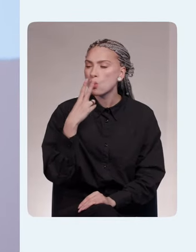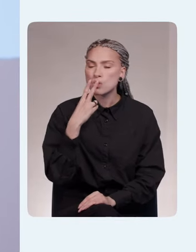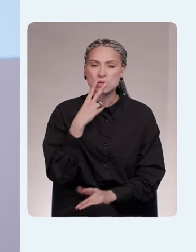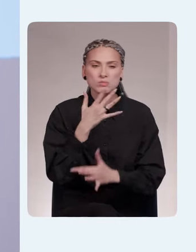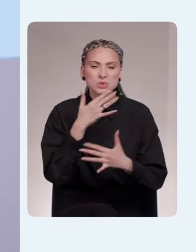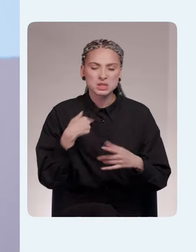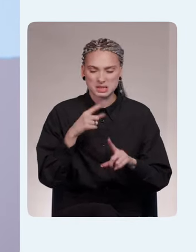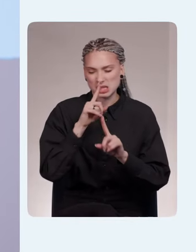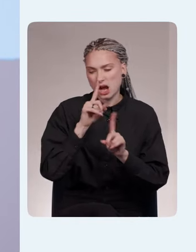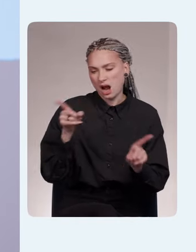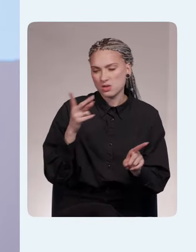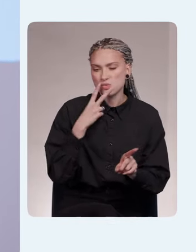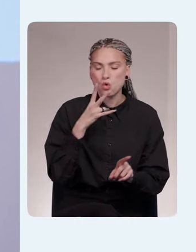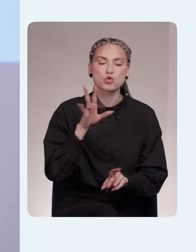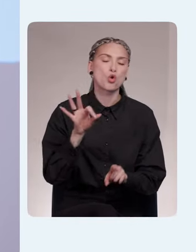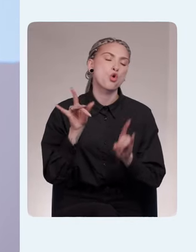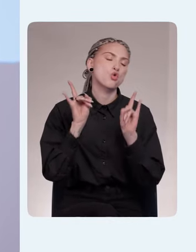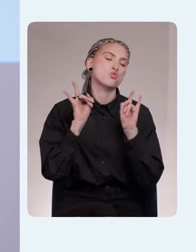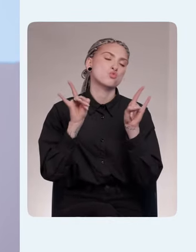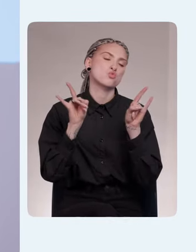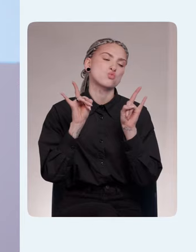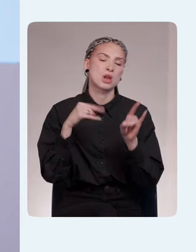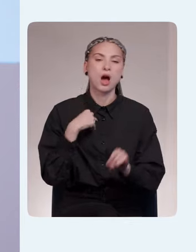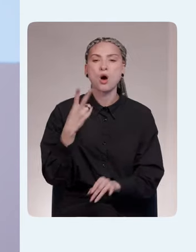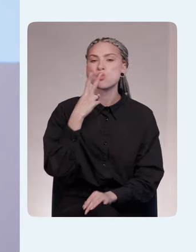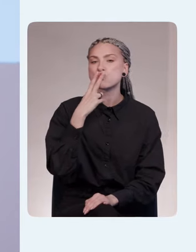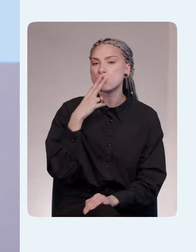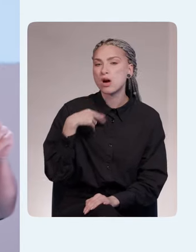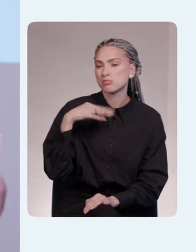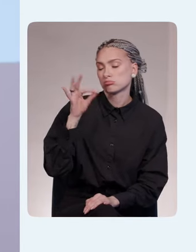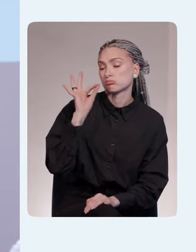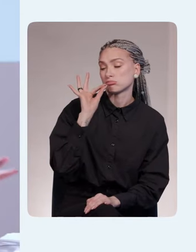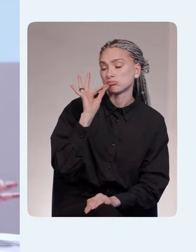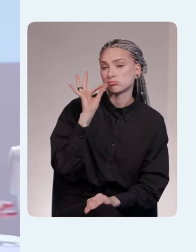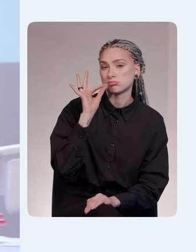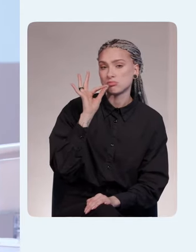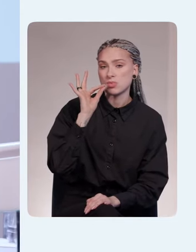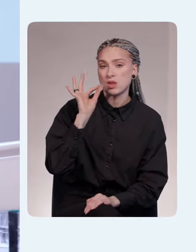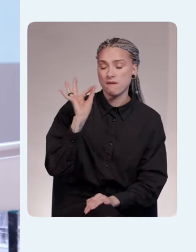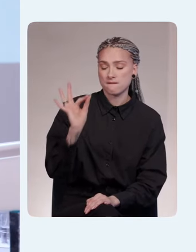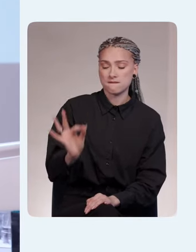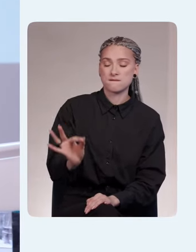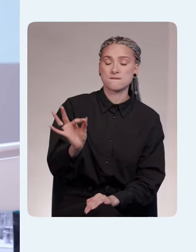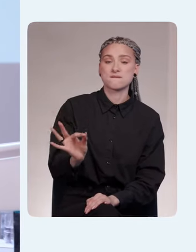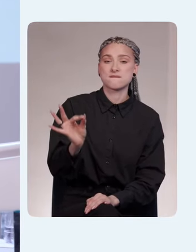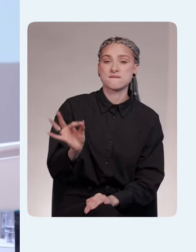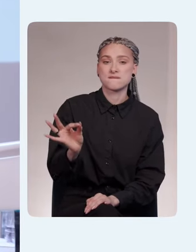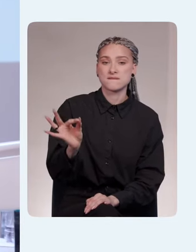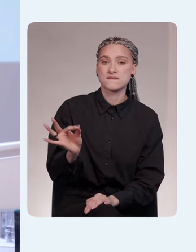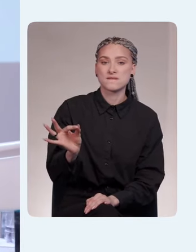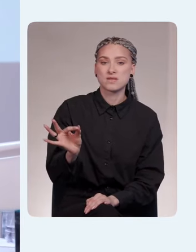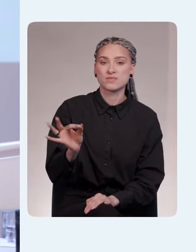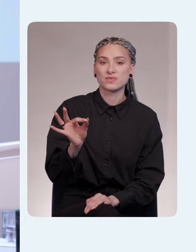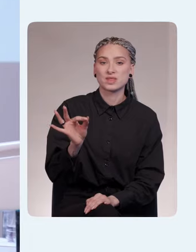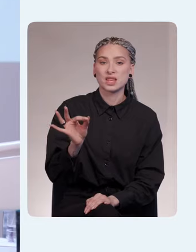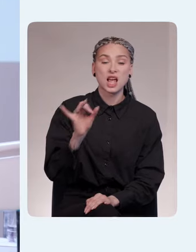выглядело странно, но круто. То есть я курил сигареты вот так и тушил абурну вот так. И ни